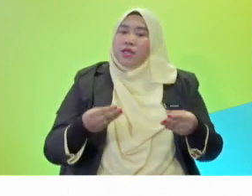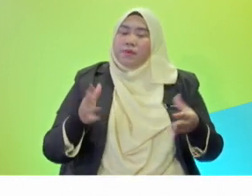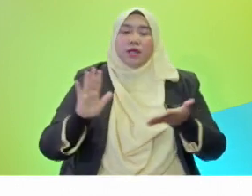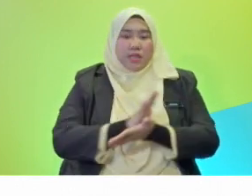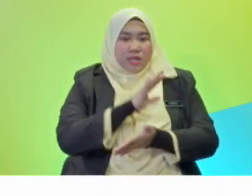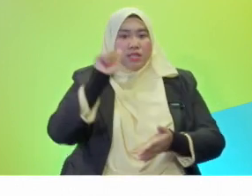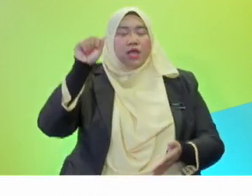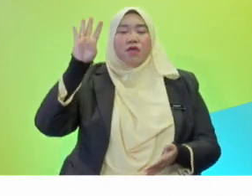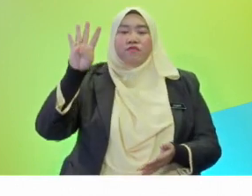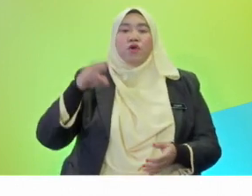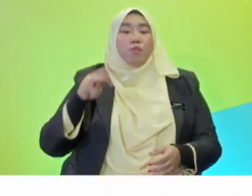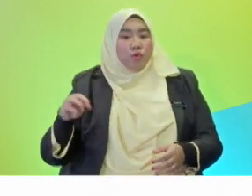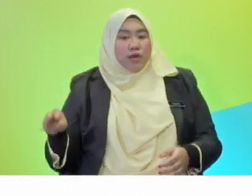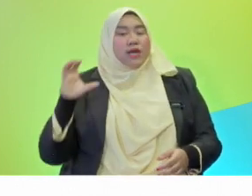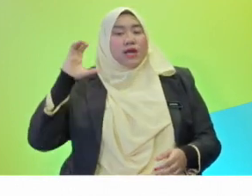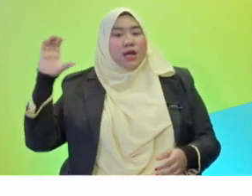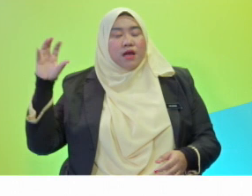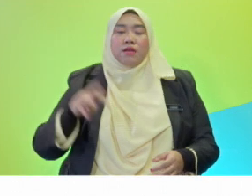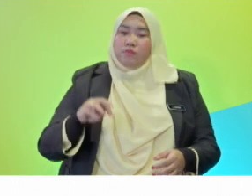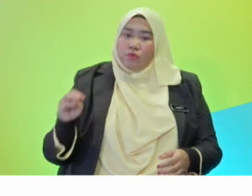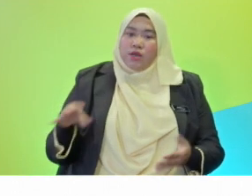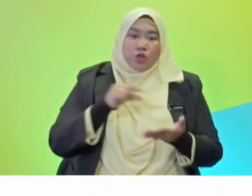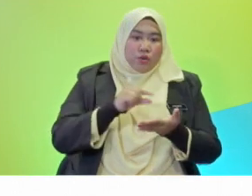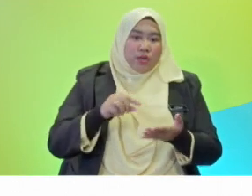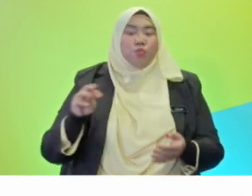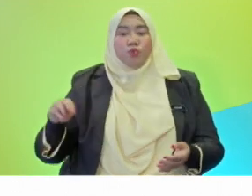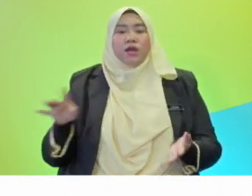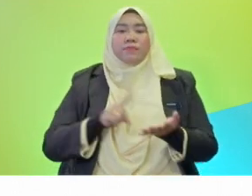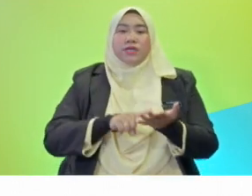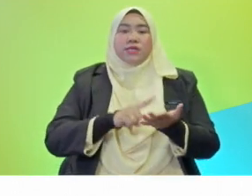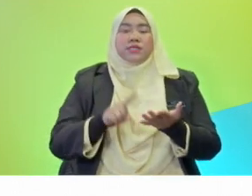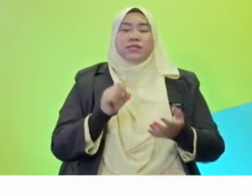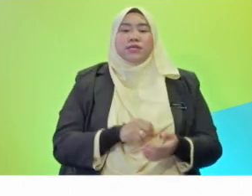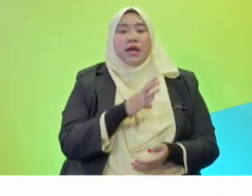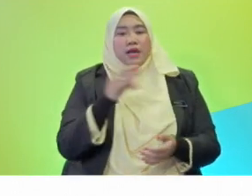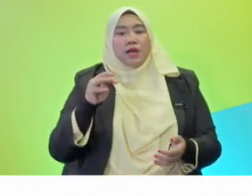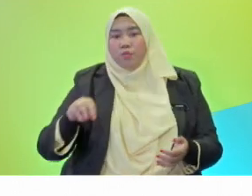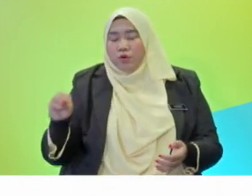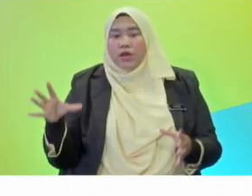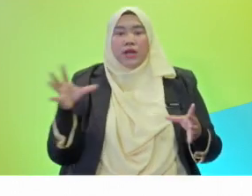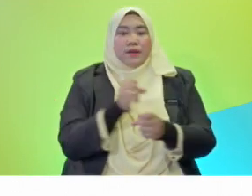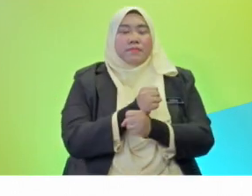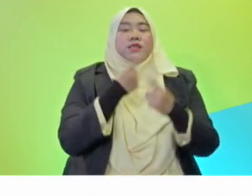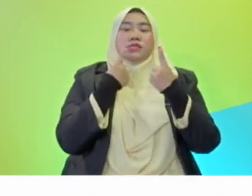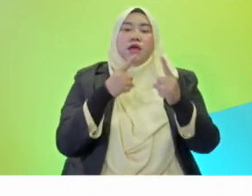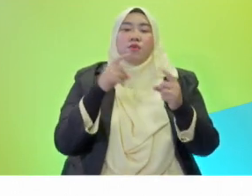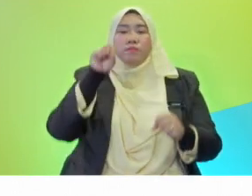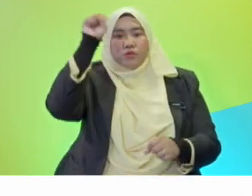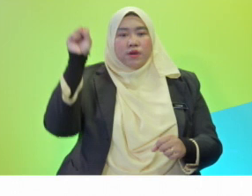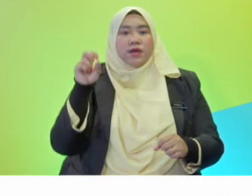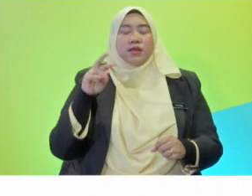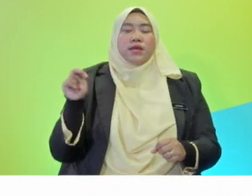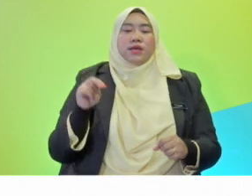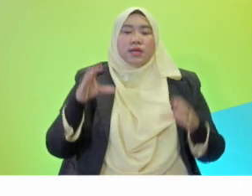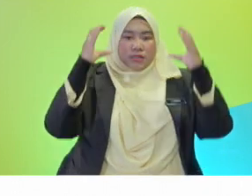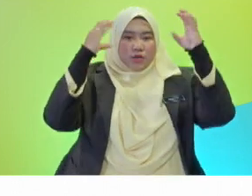mendengar murid menulis murid berbincang dan juga dapat menjawab soal lancekgu maka sudah